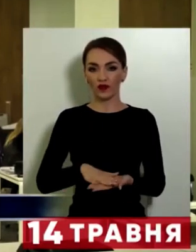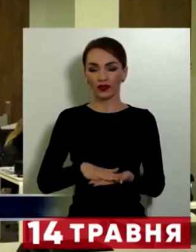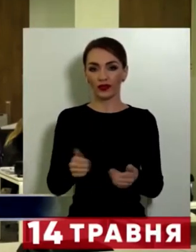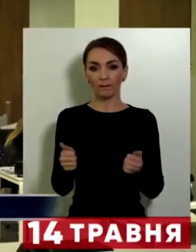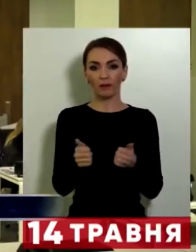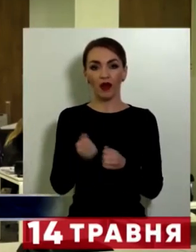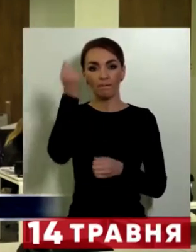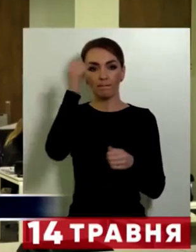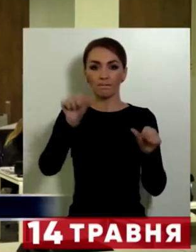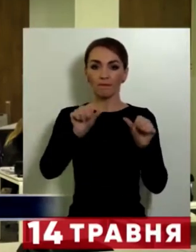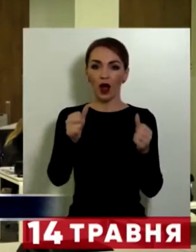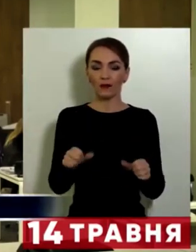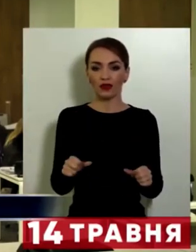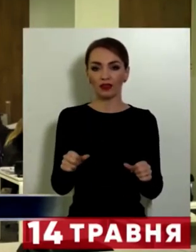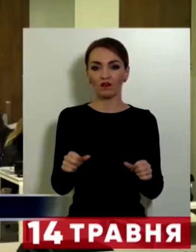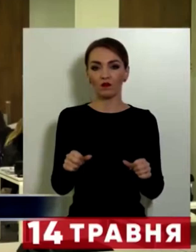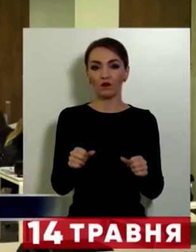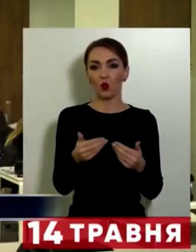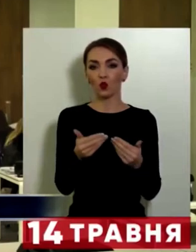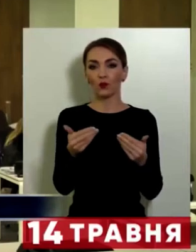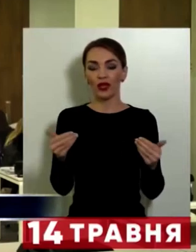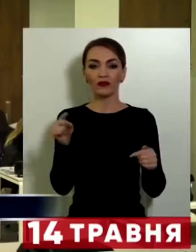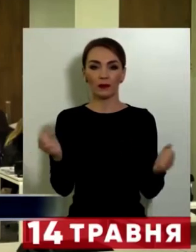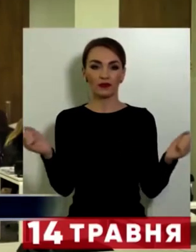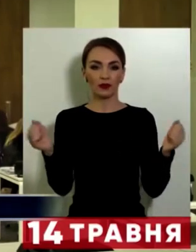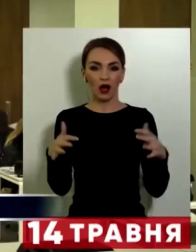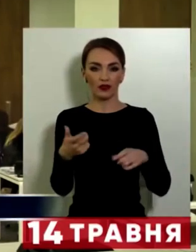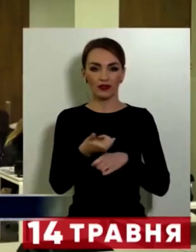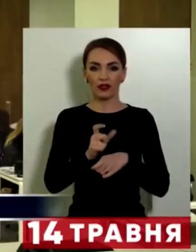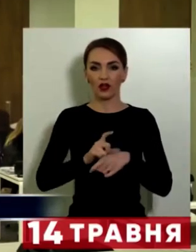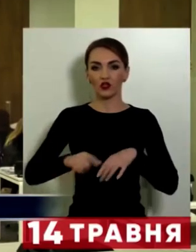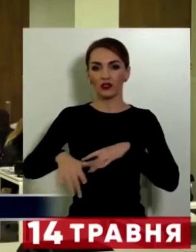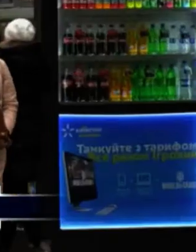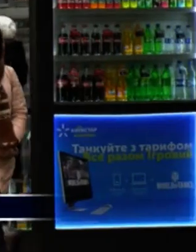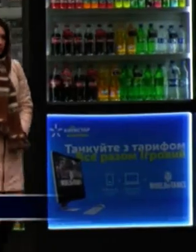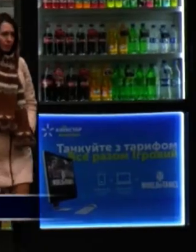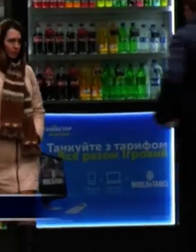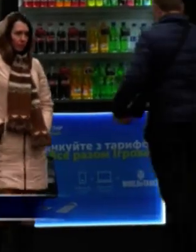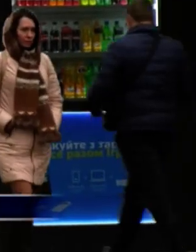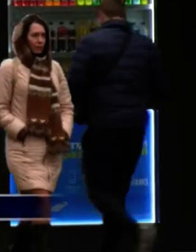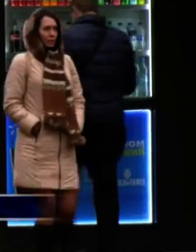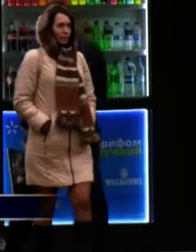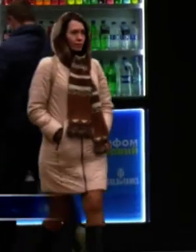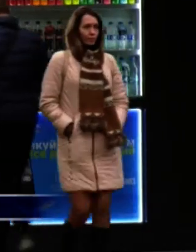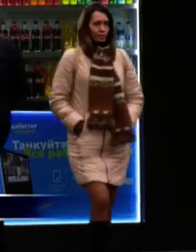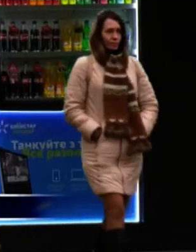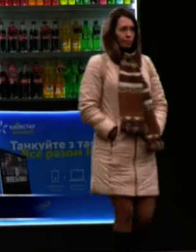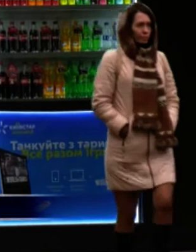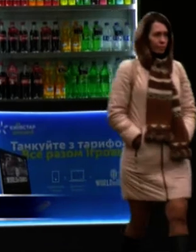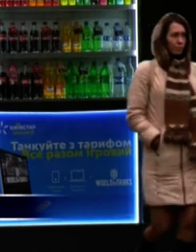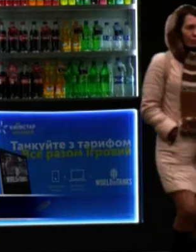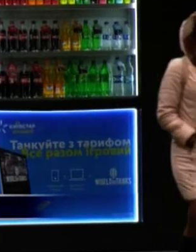біля пам'ятників та монументів. Там збиралися нечисленні мітинги. Загалом, з початку введення